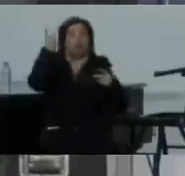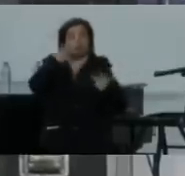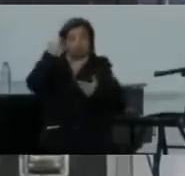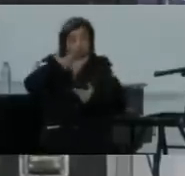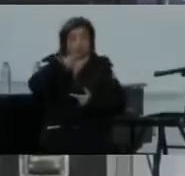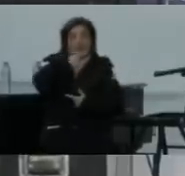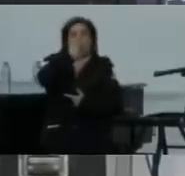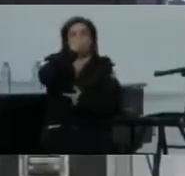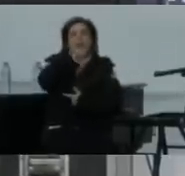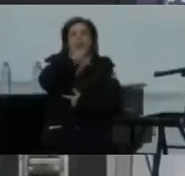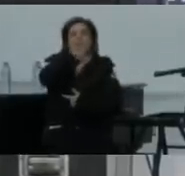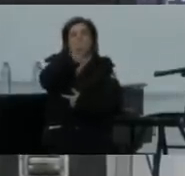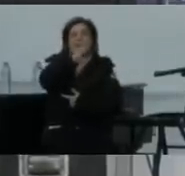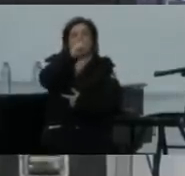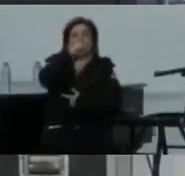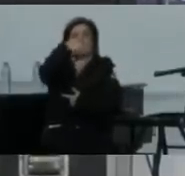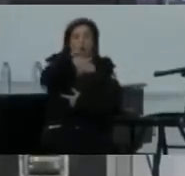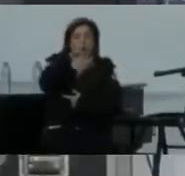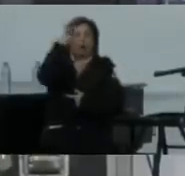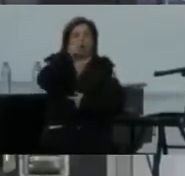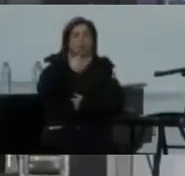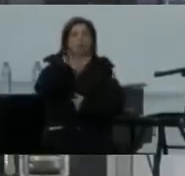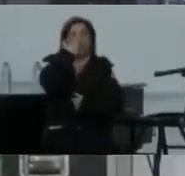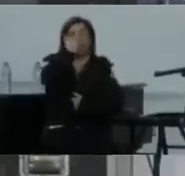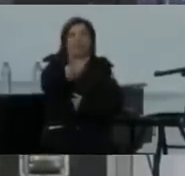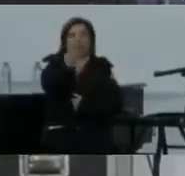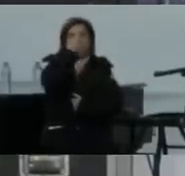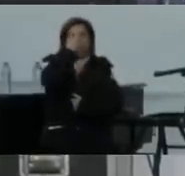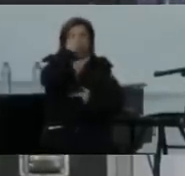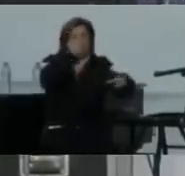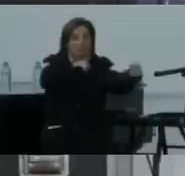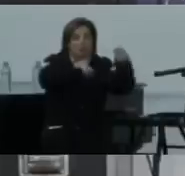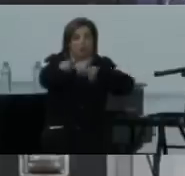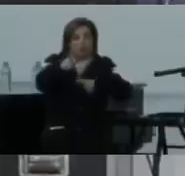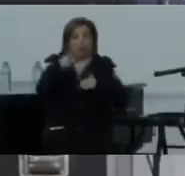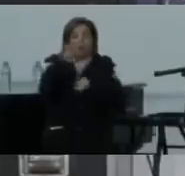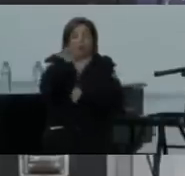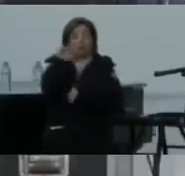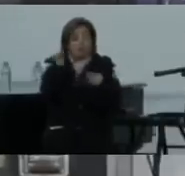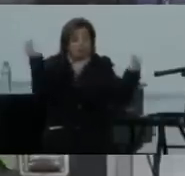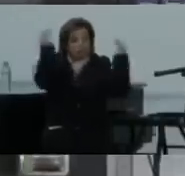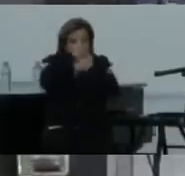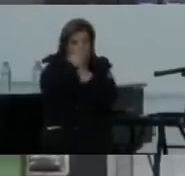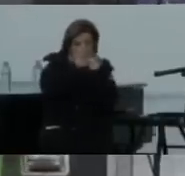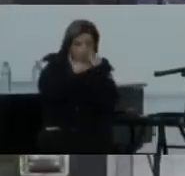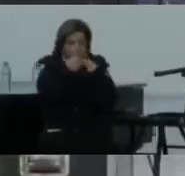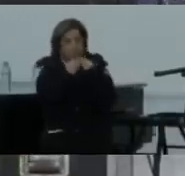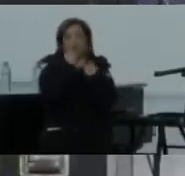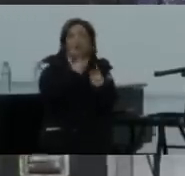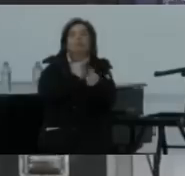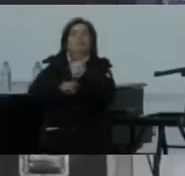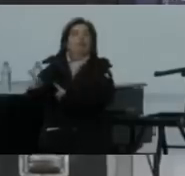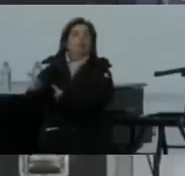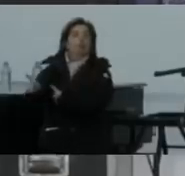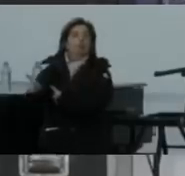è stata svenduta da 3 magliari, di 3 banche, di notte al sabato, se la sono svenduta così, aveva